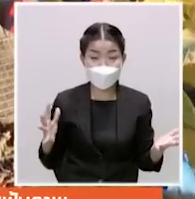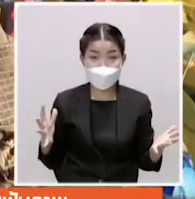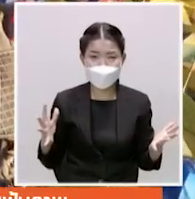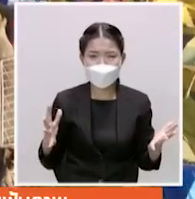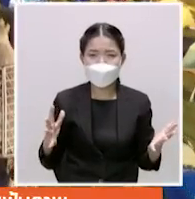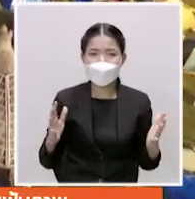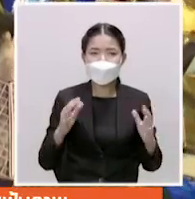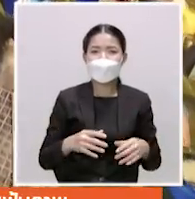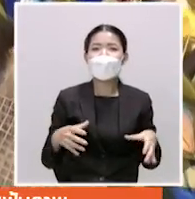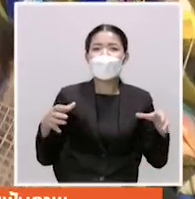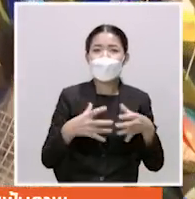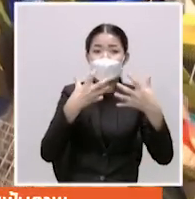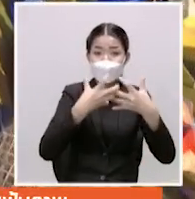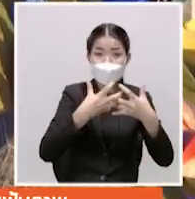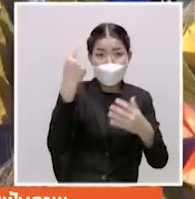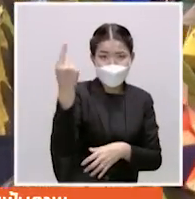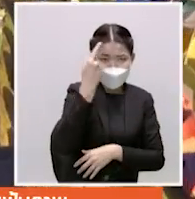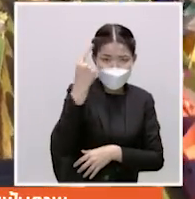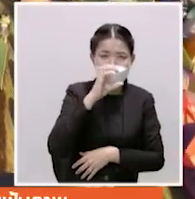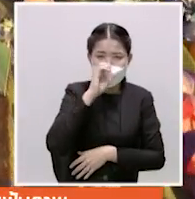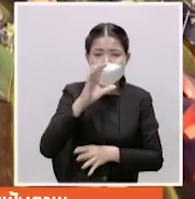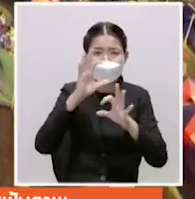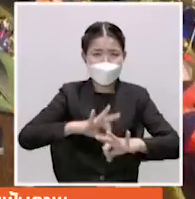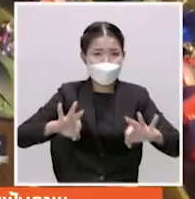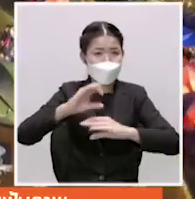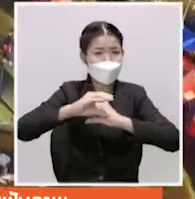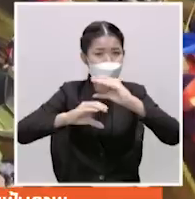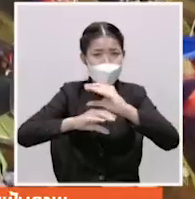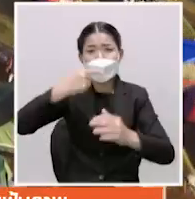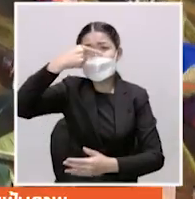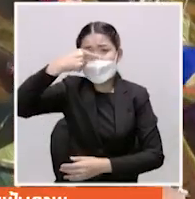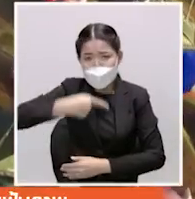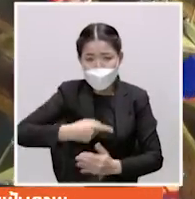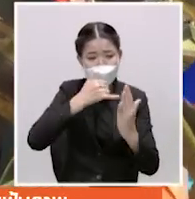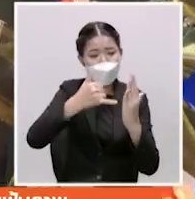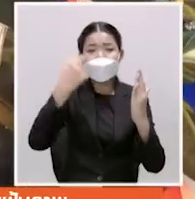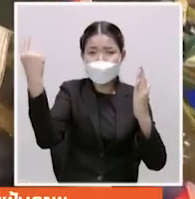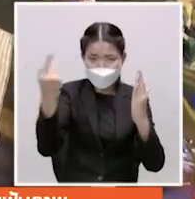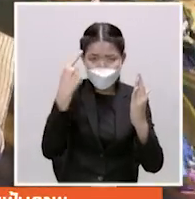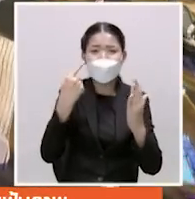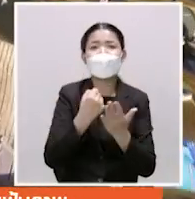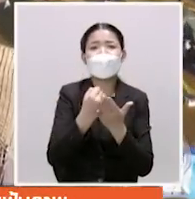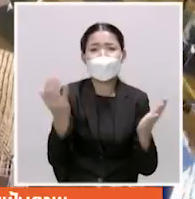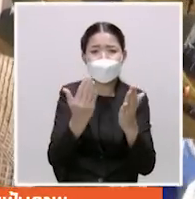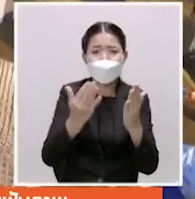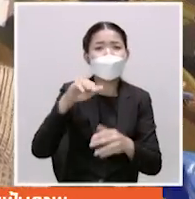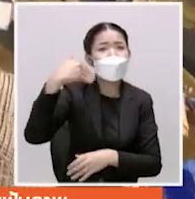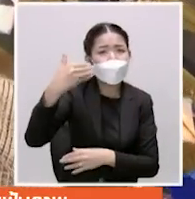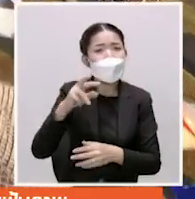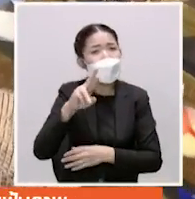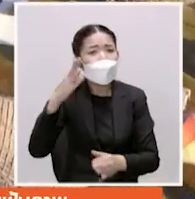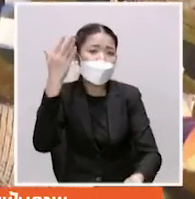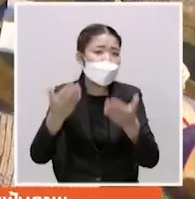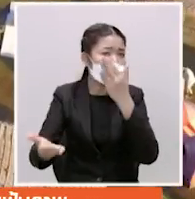ดเนี่ยเรามองว่าไทยเที่ยวไทยวันนี้เราต้องเดินหน้าก่อนนะครับกว่าต่างชาติจะเข้ามาไม่ว่าจะเทสเซตโกหรือระบบไหนก็ตาม